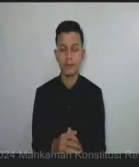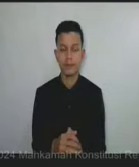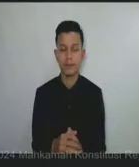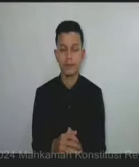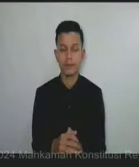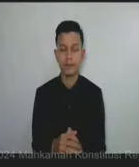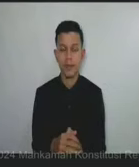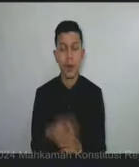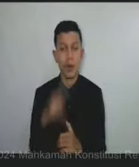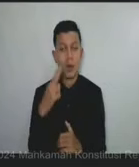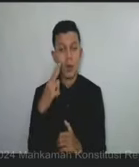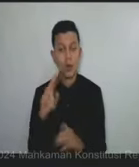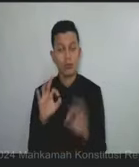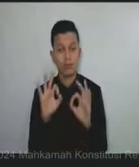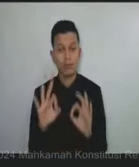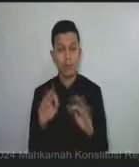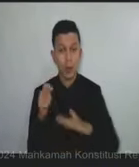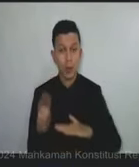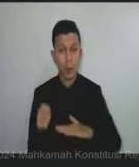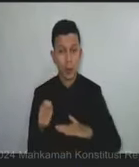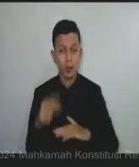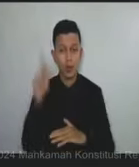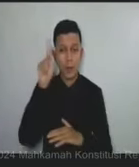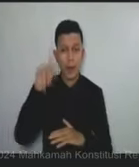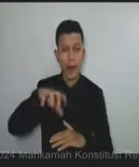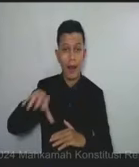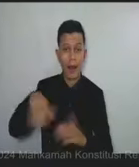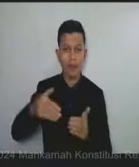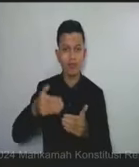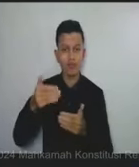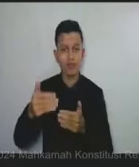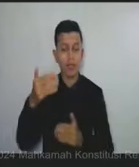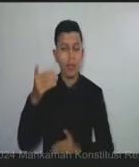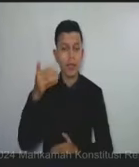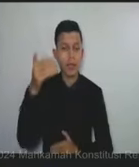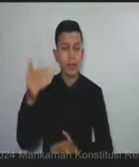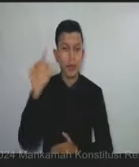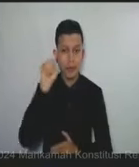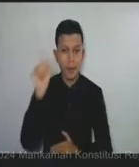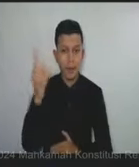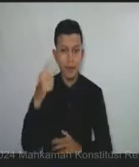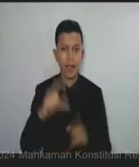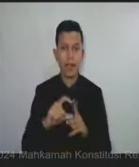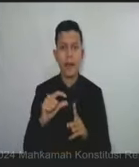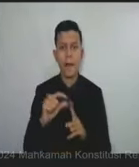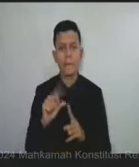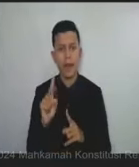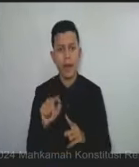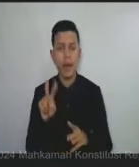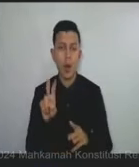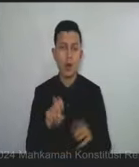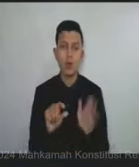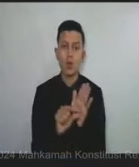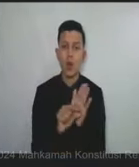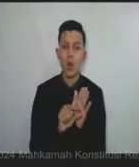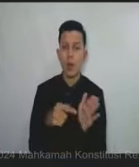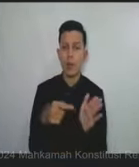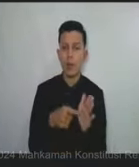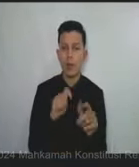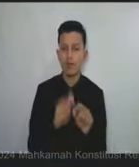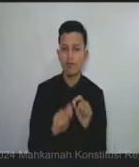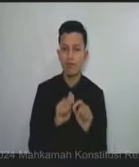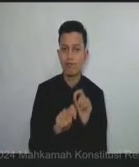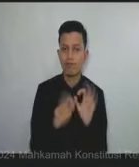daerah selanjutnya menurut mahkamah ke depan pemerintah dan DPR penting melakukan penyempurnaan terhadap undang-undang Pemilu undang-undang Pemilu